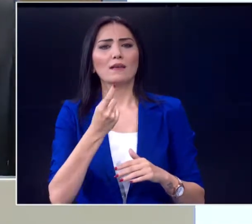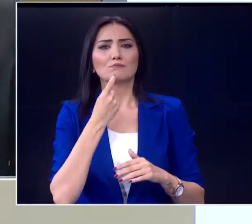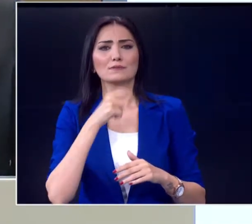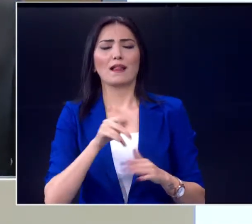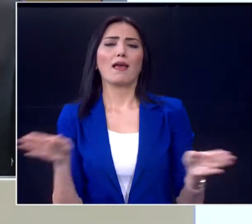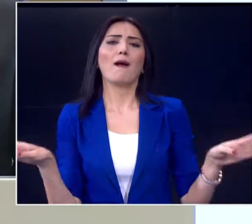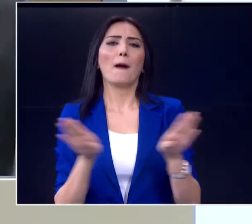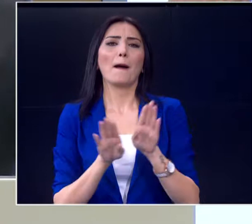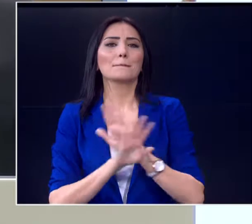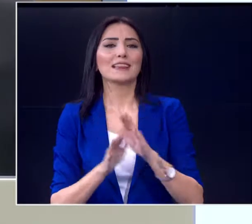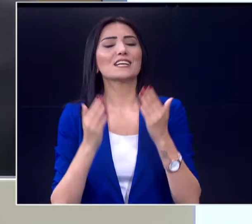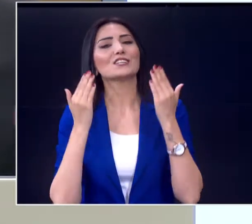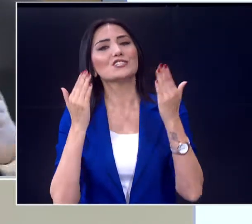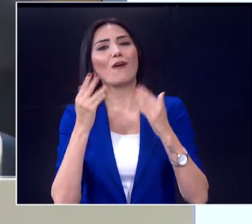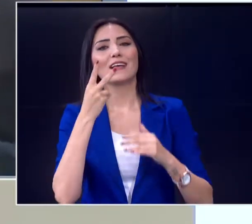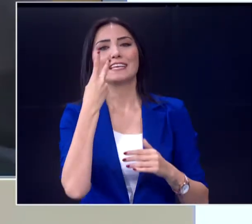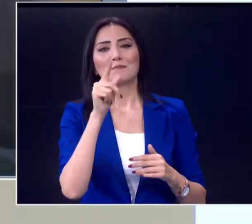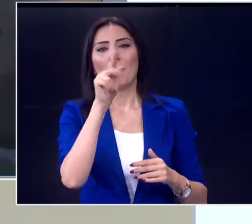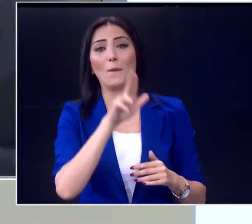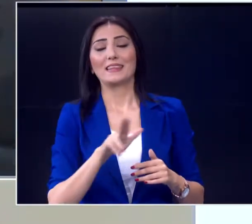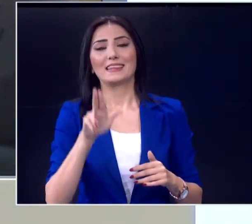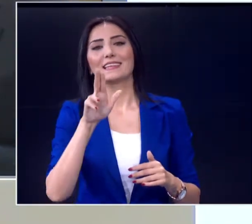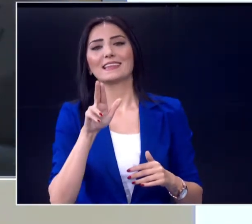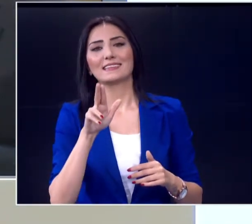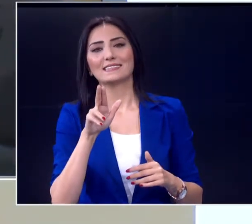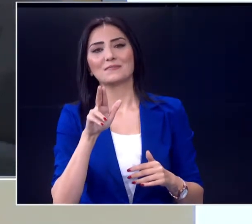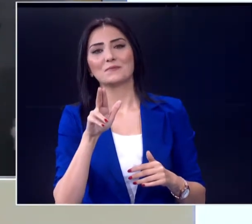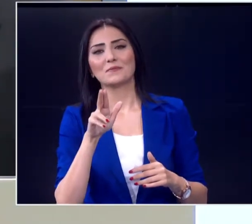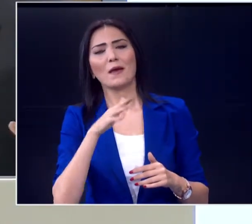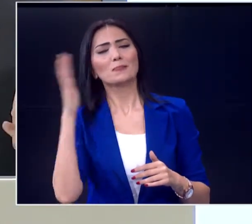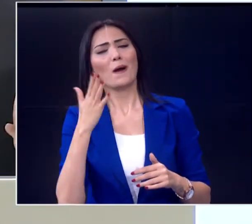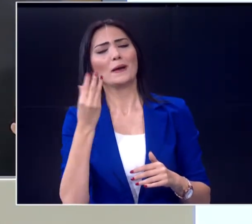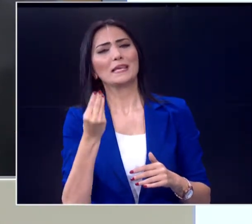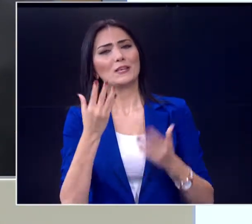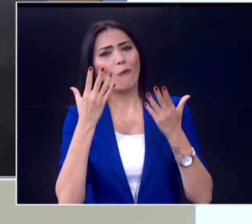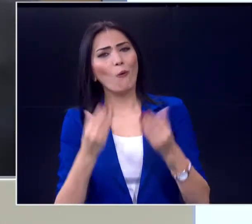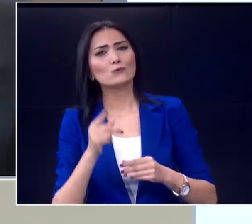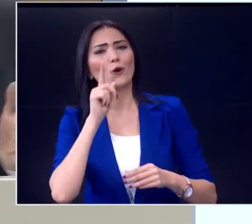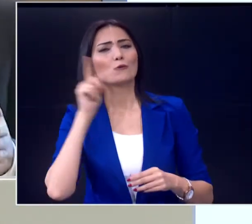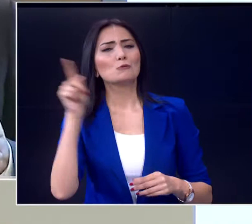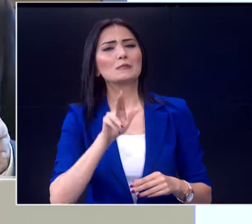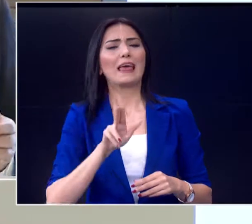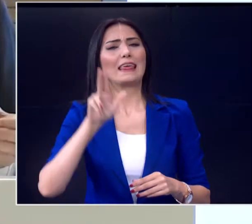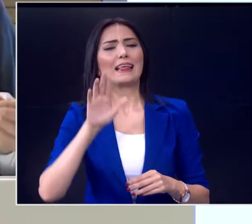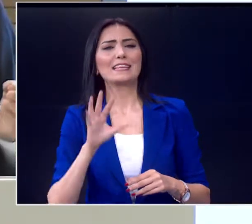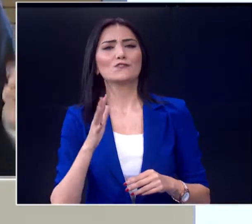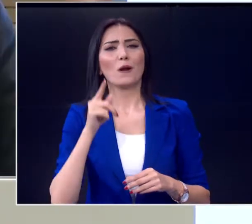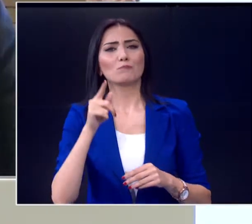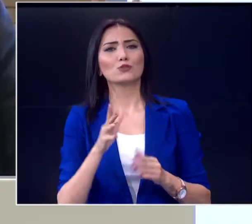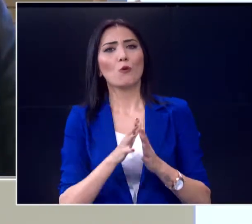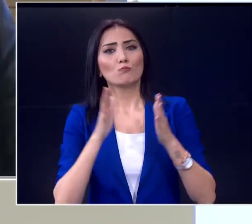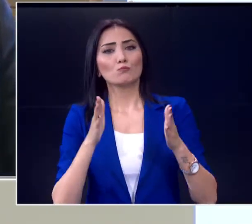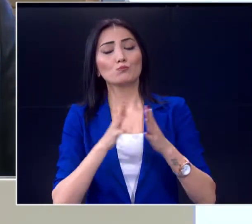kapattık. İnşallah 2017 daha iyi olacak. %7 civarında bir